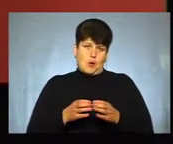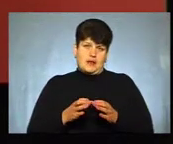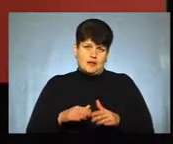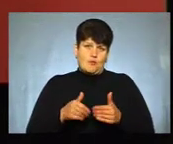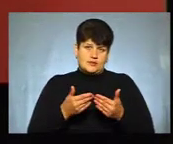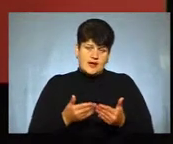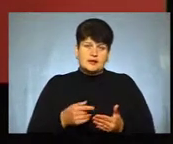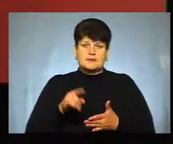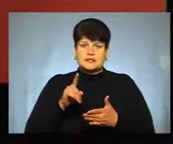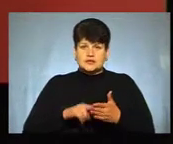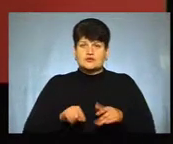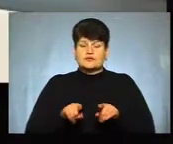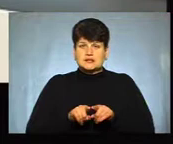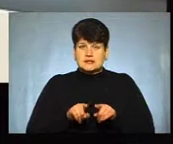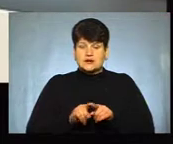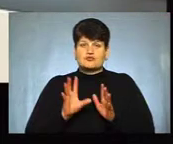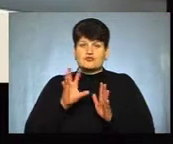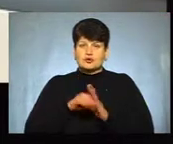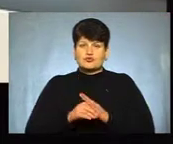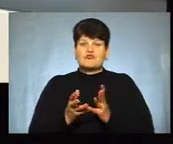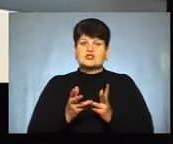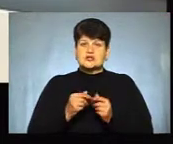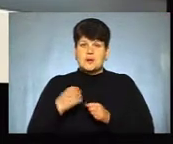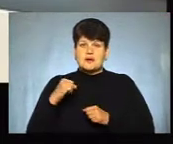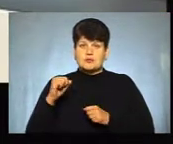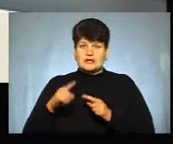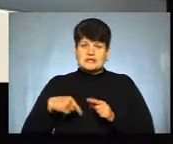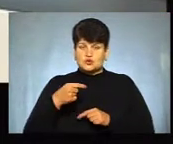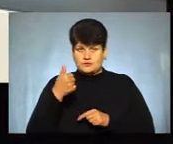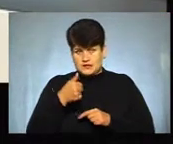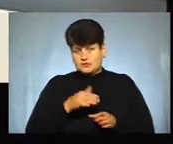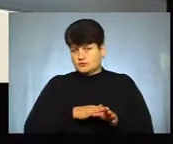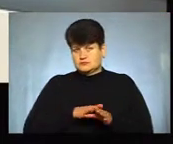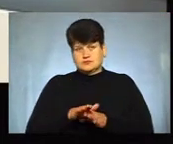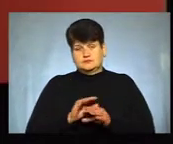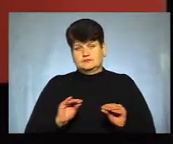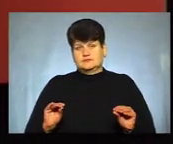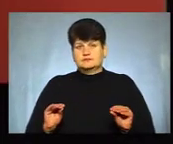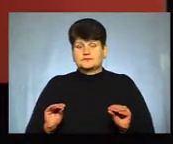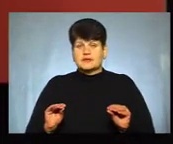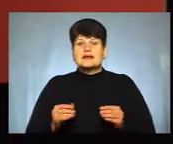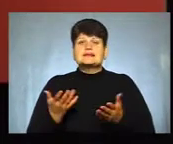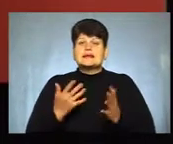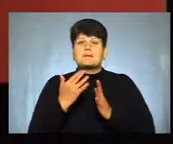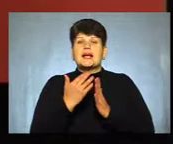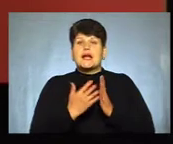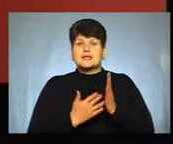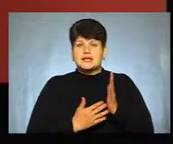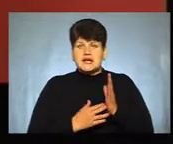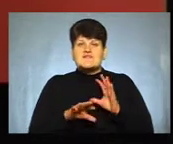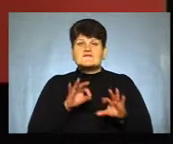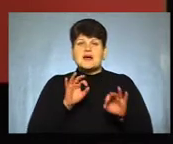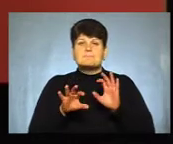ми надіємося, що вони теж перейдуть в число перемог. Переможців і будуть наступного року успішно реалізовані. За якими критеріями номінаційний комітет саме